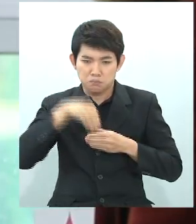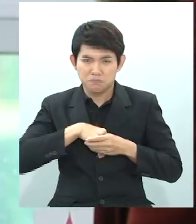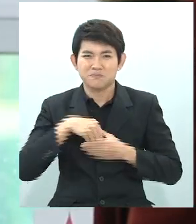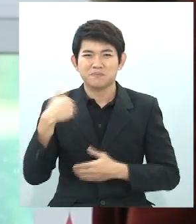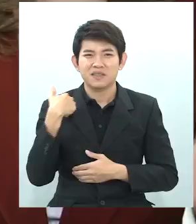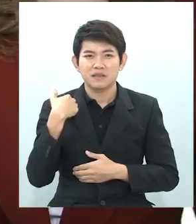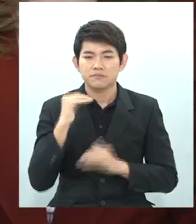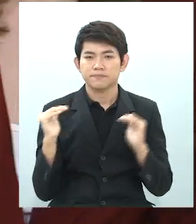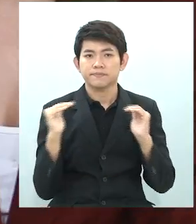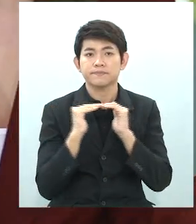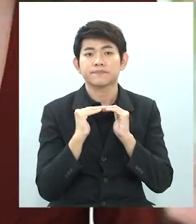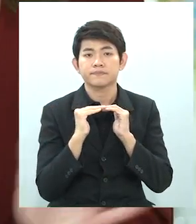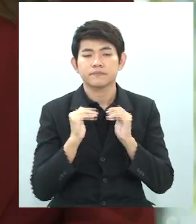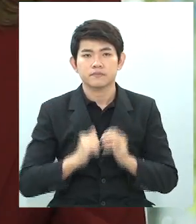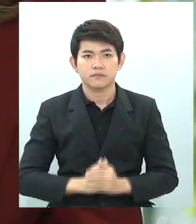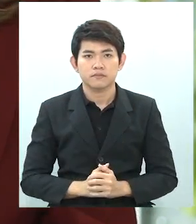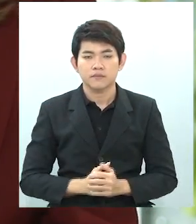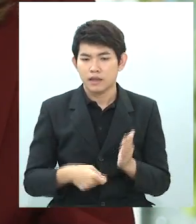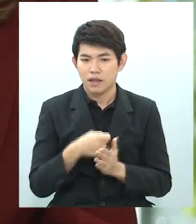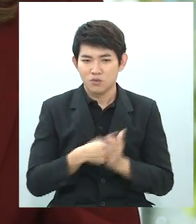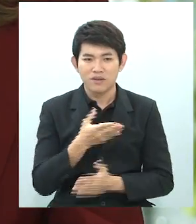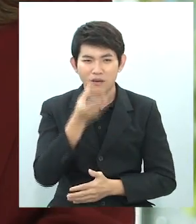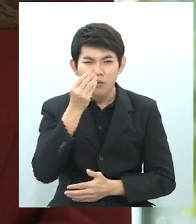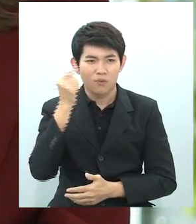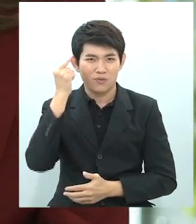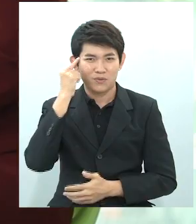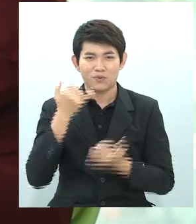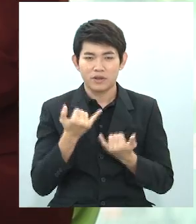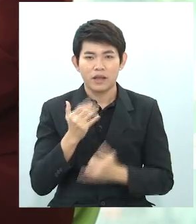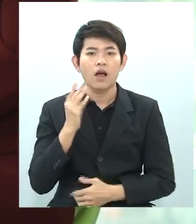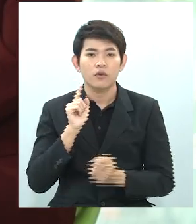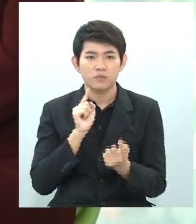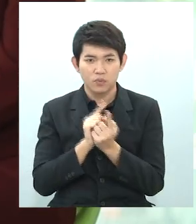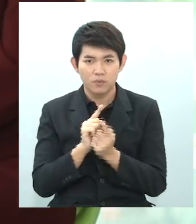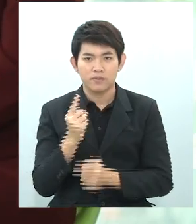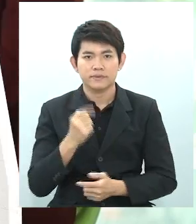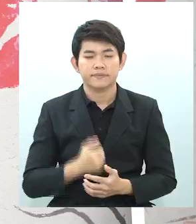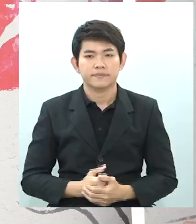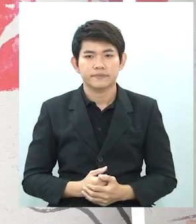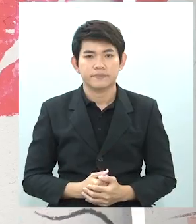ได้เท่าๆกันนะคะ อันนี้ทราบสาเหตุทั้งหมดไปแล้วค่ะเดี๋ยวช่วงหน้านะคะเรากลับมาดูเรื่องวิธีการรักษากัน